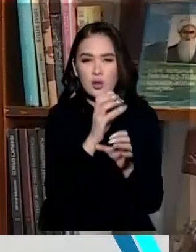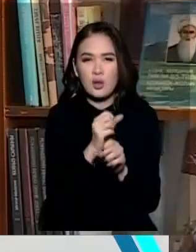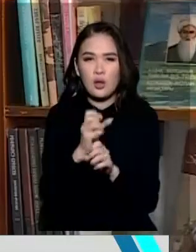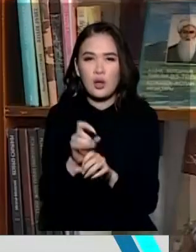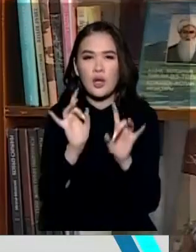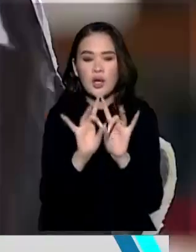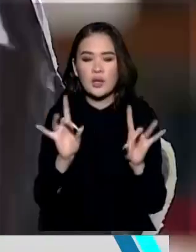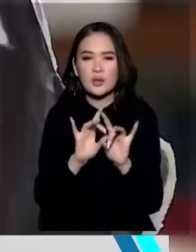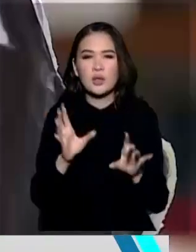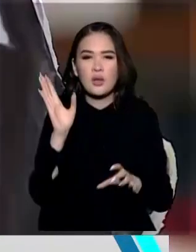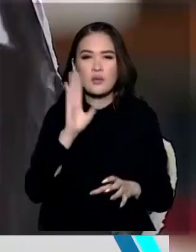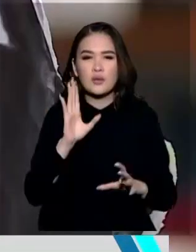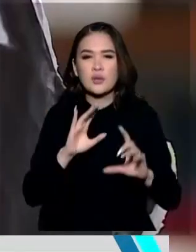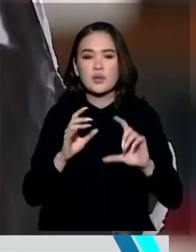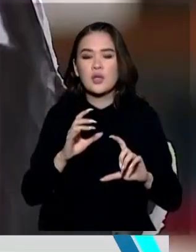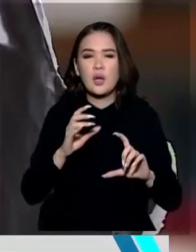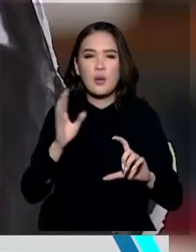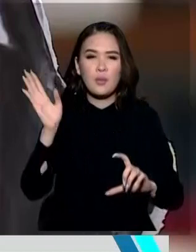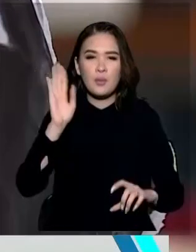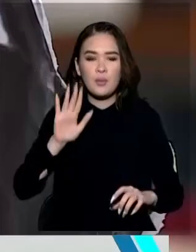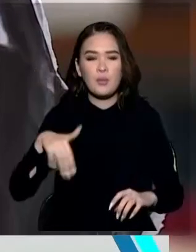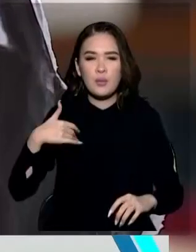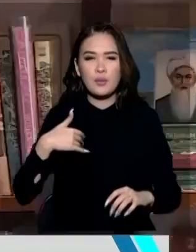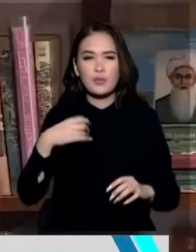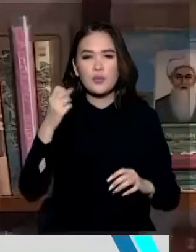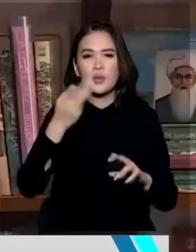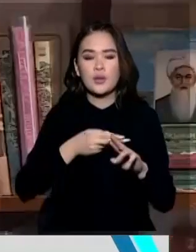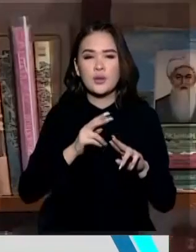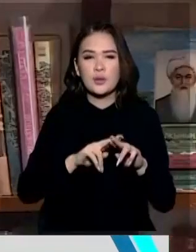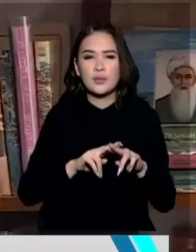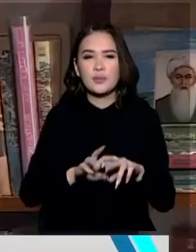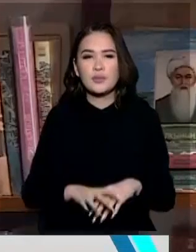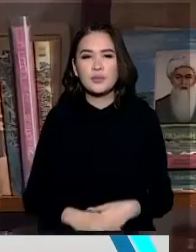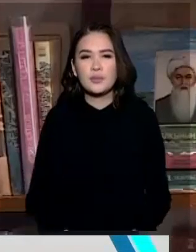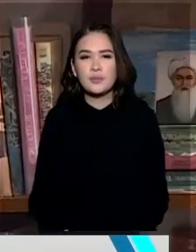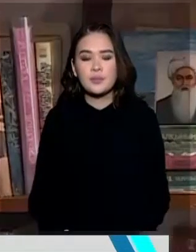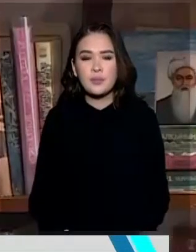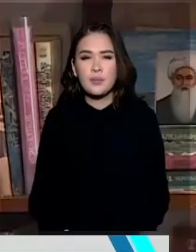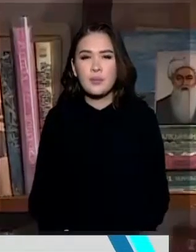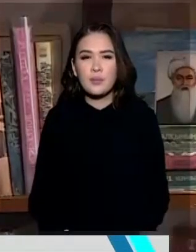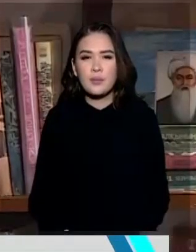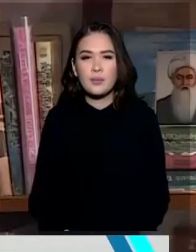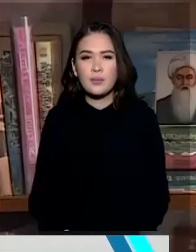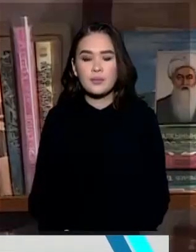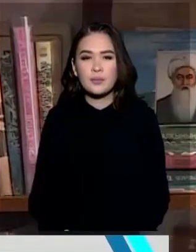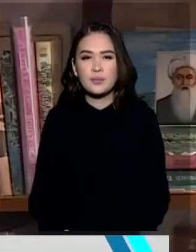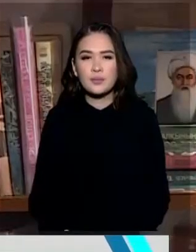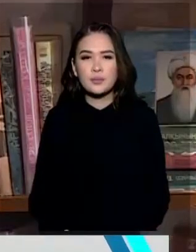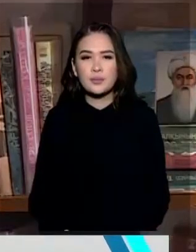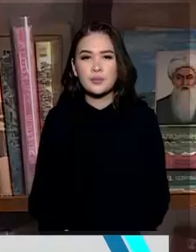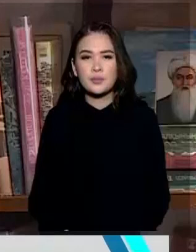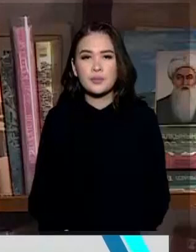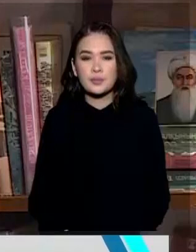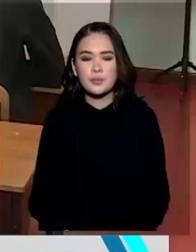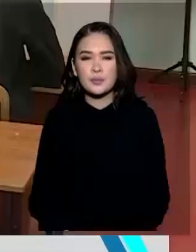бере отырып, ыдысқа шөлді басатын пайдалы сусын құяды. Оның ішінде қымыздың емдік шипалық қасиеттері туралы